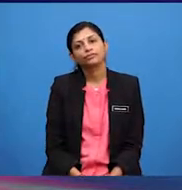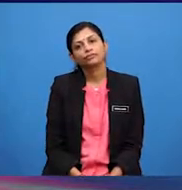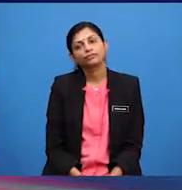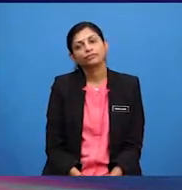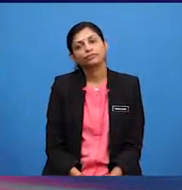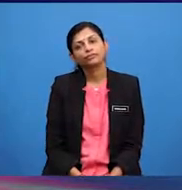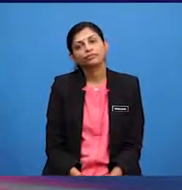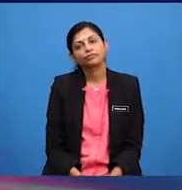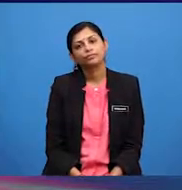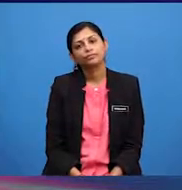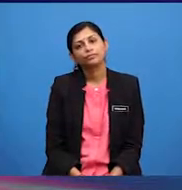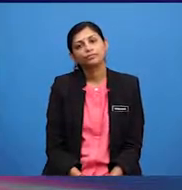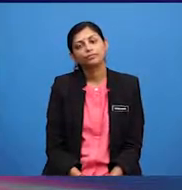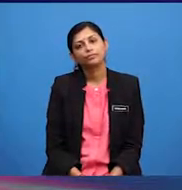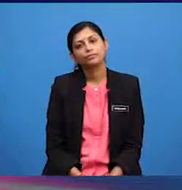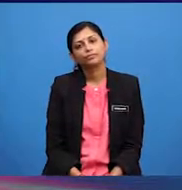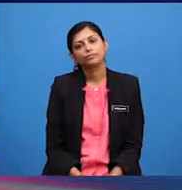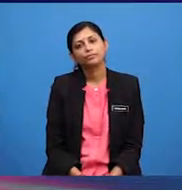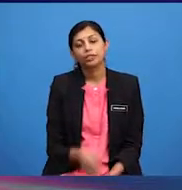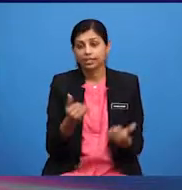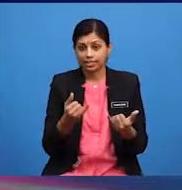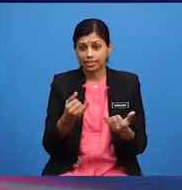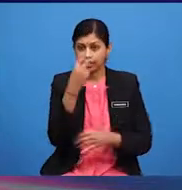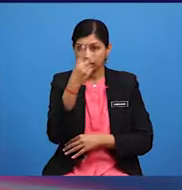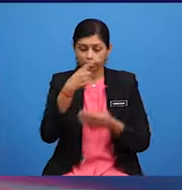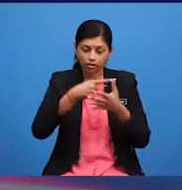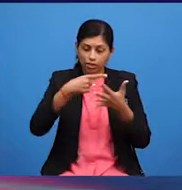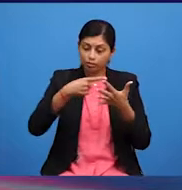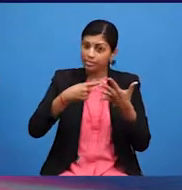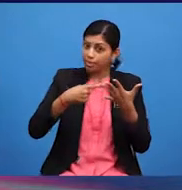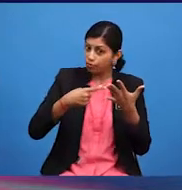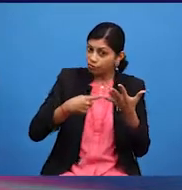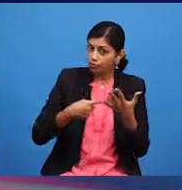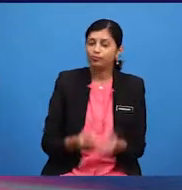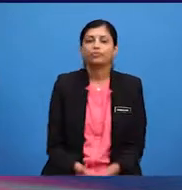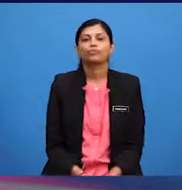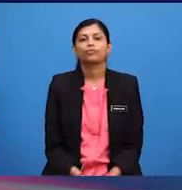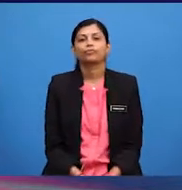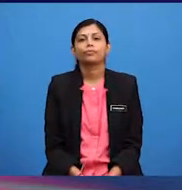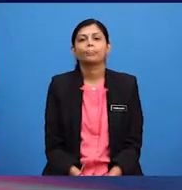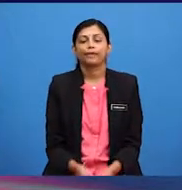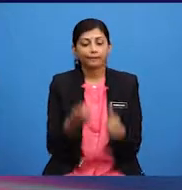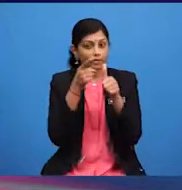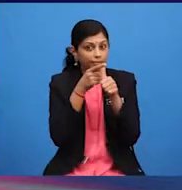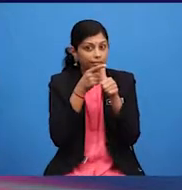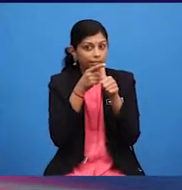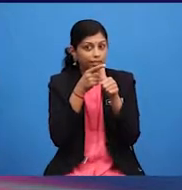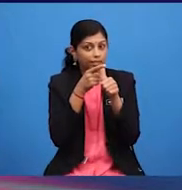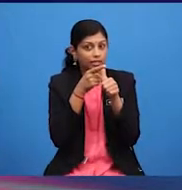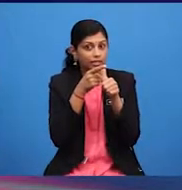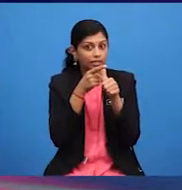murid-murid. Jom kita lihat satu persatu. Jenis lakaran yang pertama